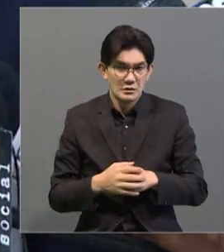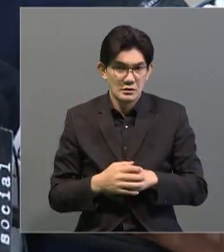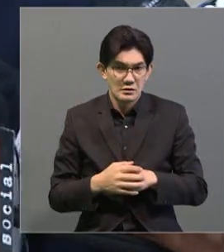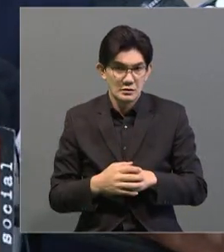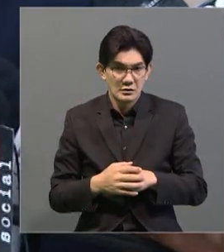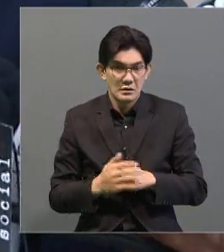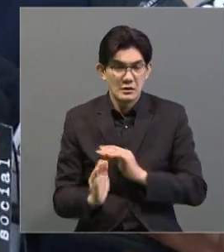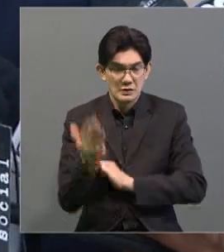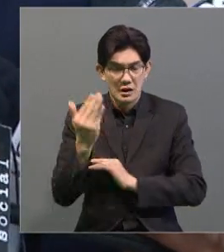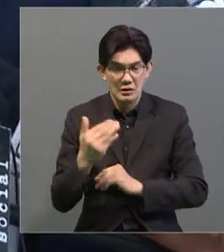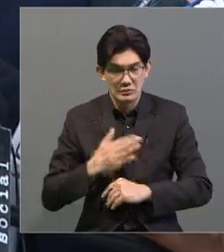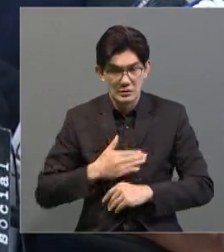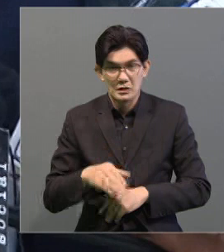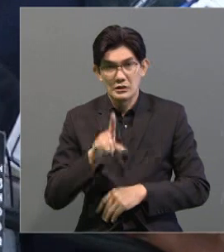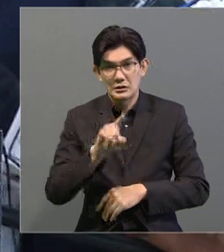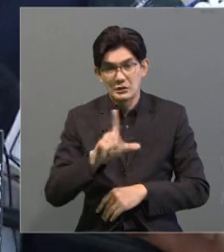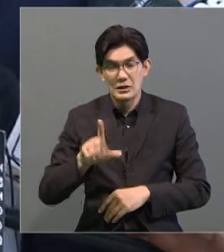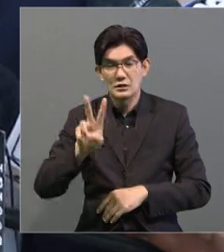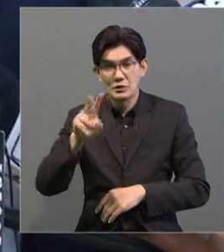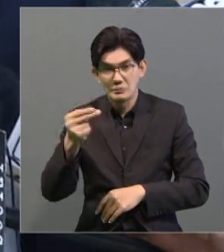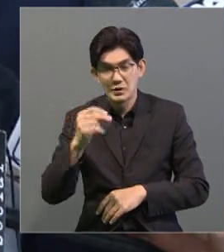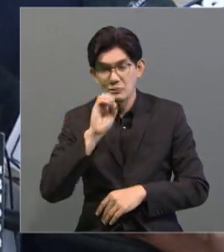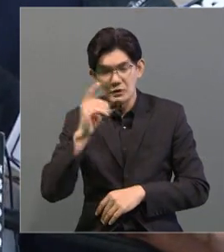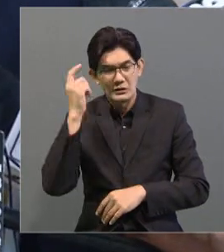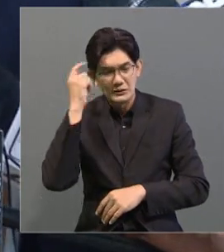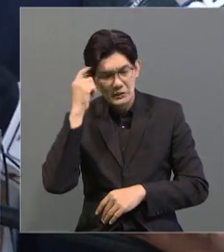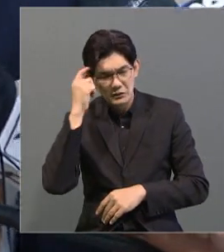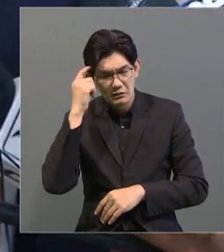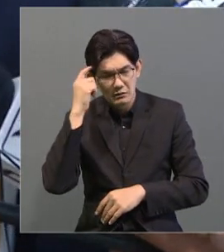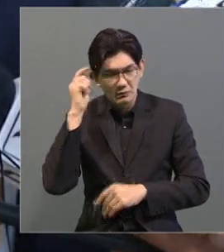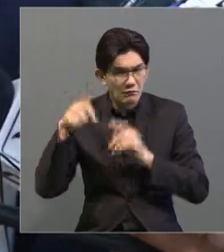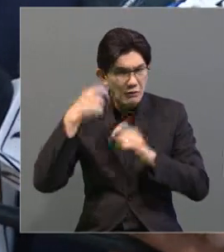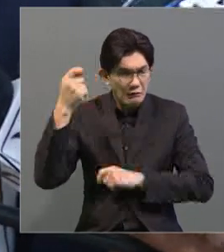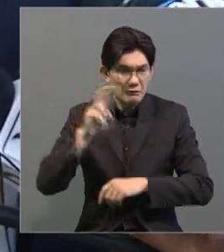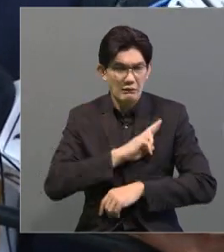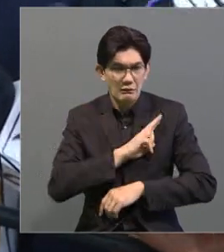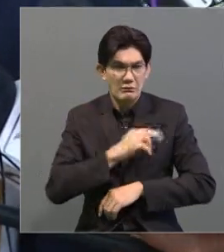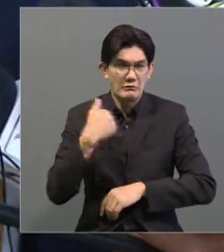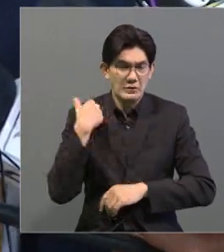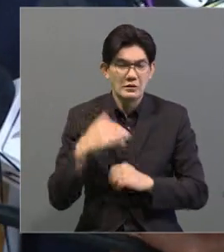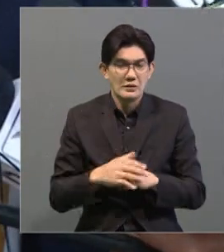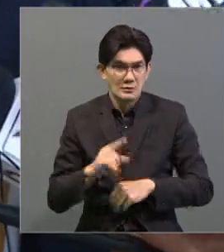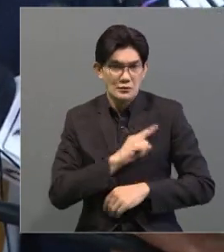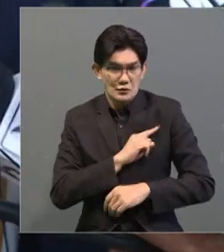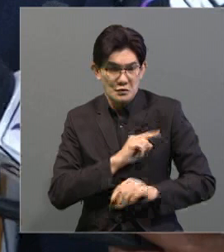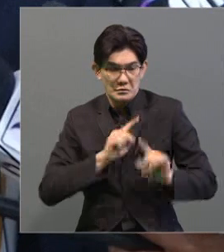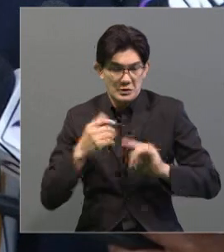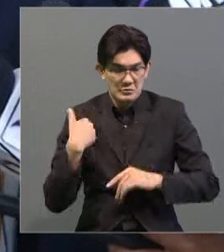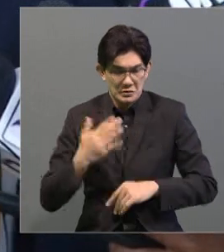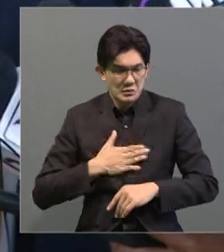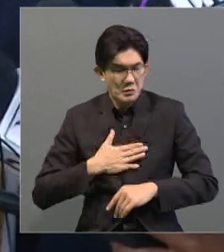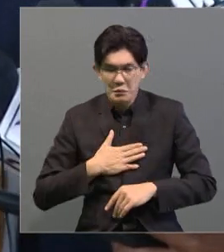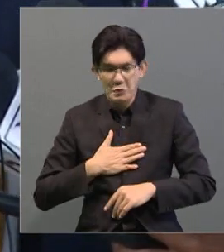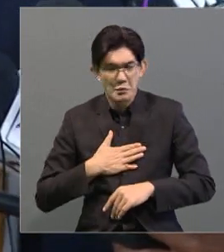าน20,000บาทร้องไห้เลยบอกว่าคิดสั้นจะฆ่าตัวตายแล้วไม่ไหวแล้วภาระต่างๆมันเกินที่เขา